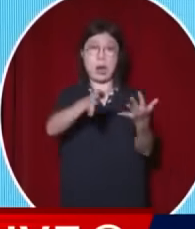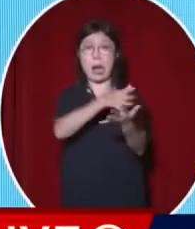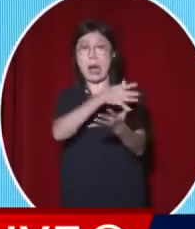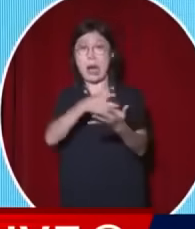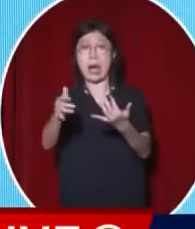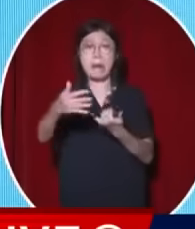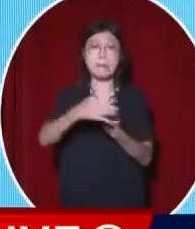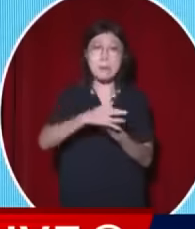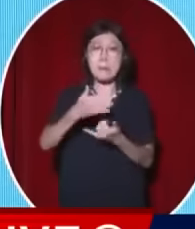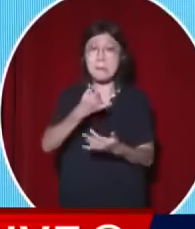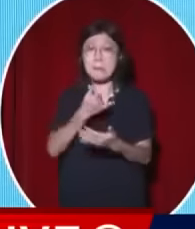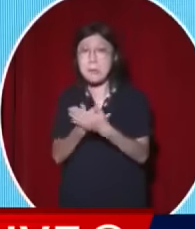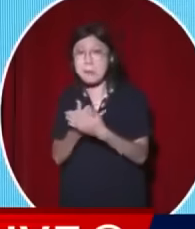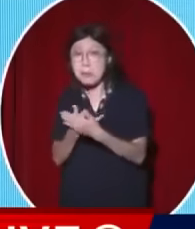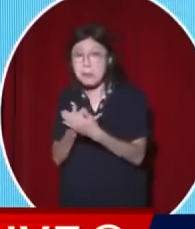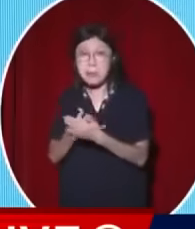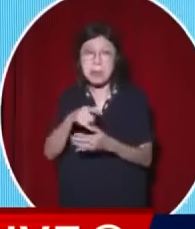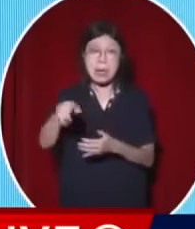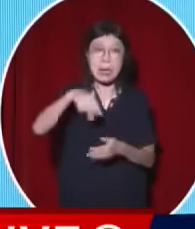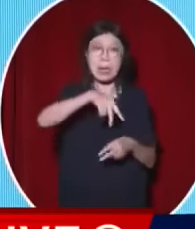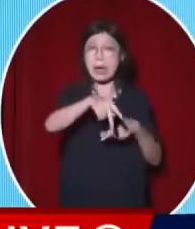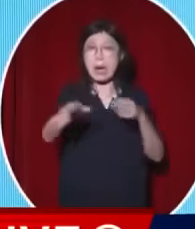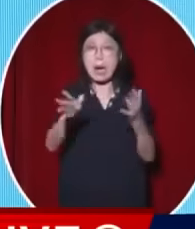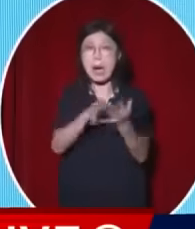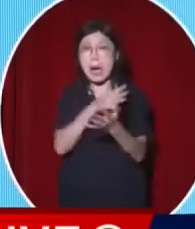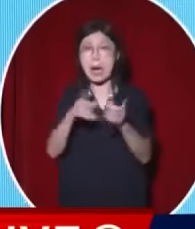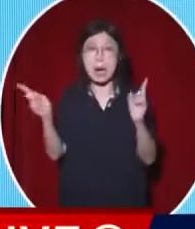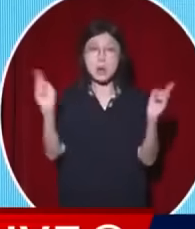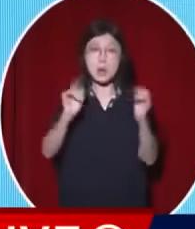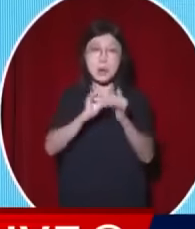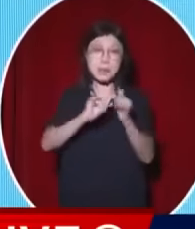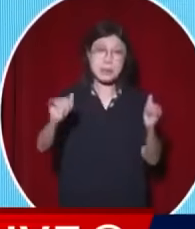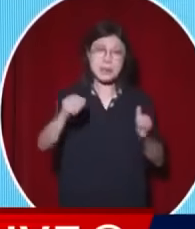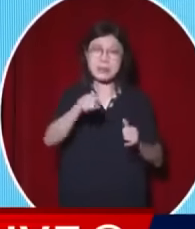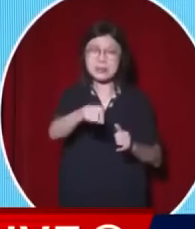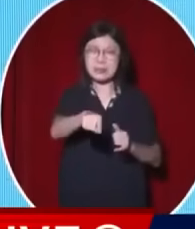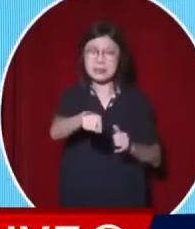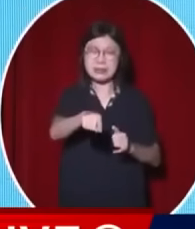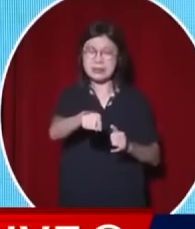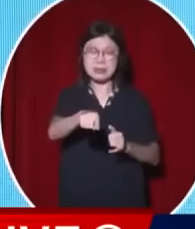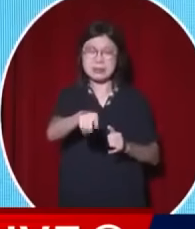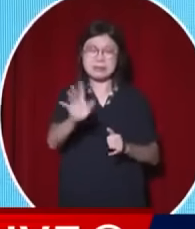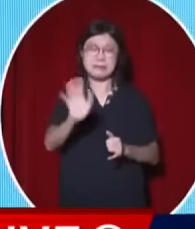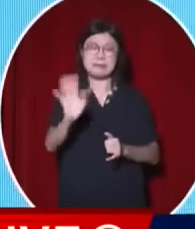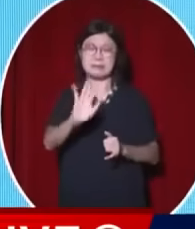景是我们的借镜，绝对不能让它发生在台湾。